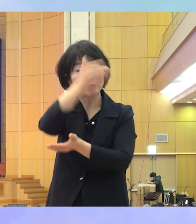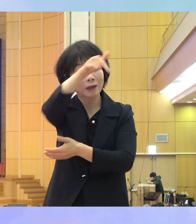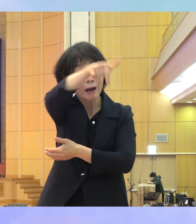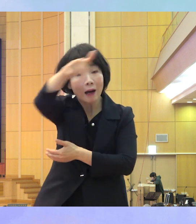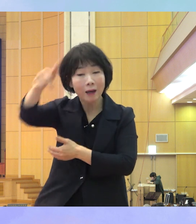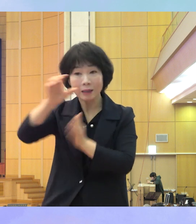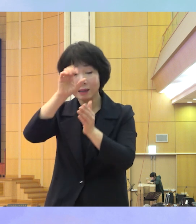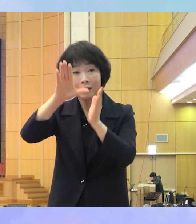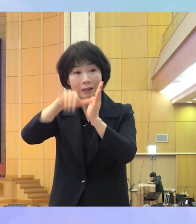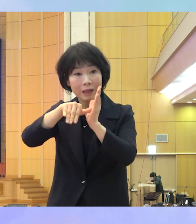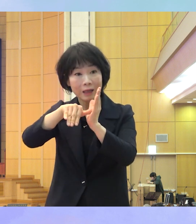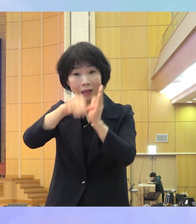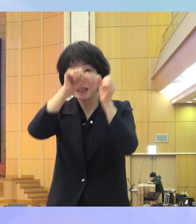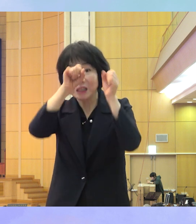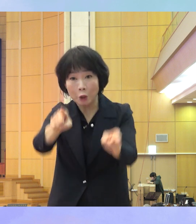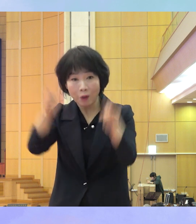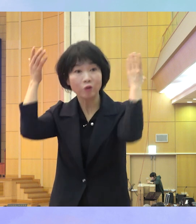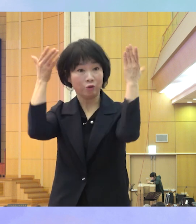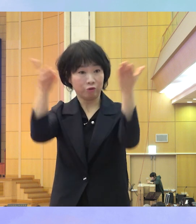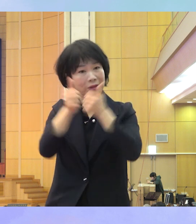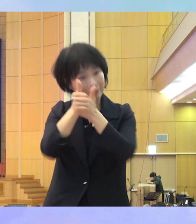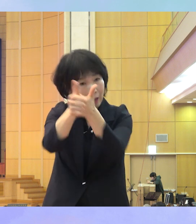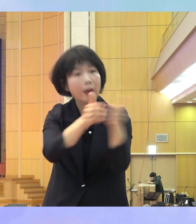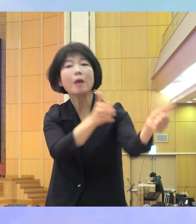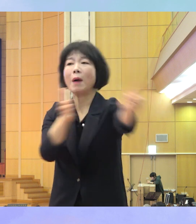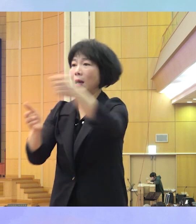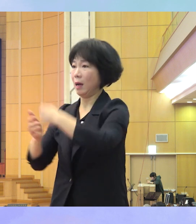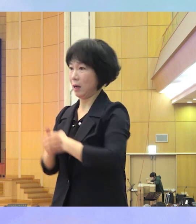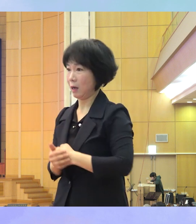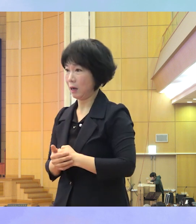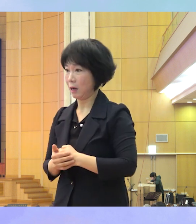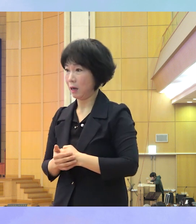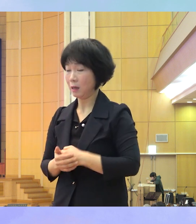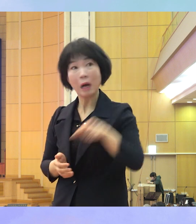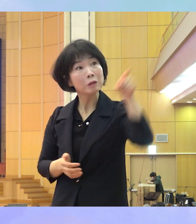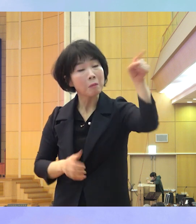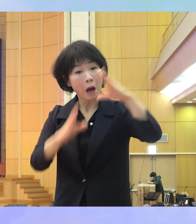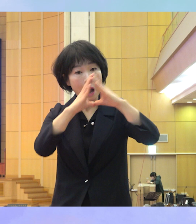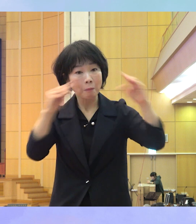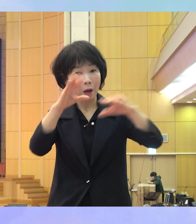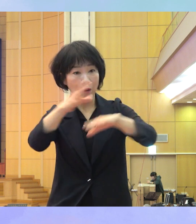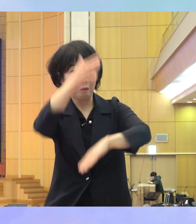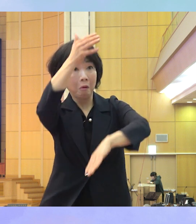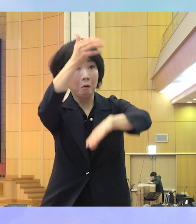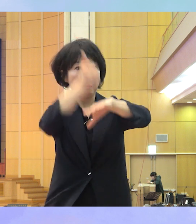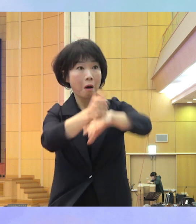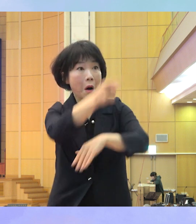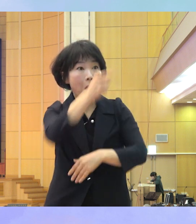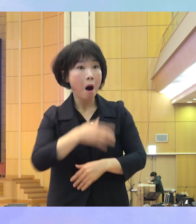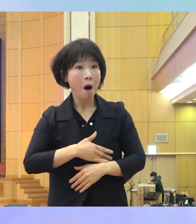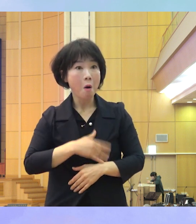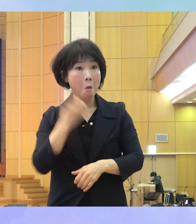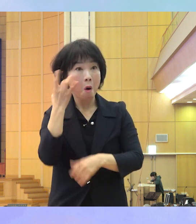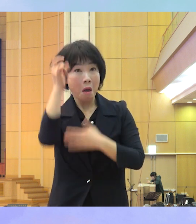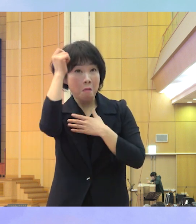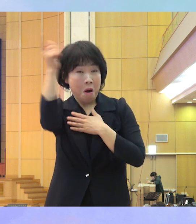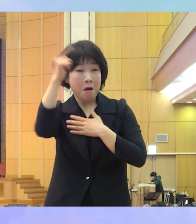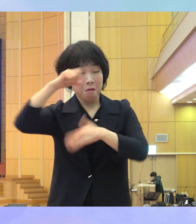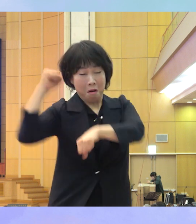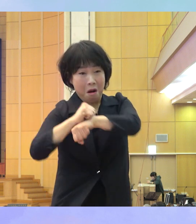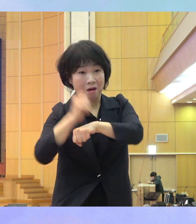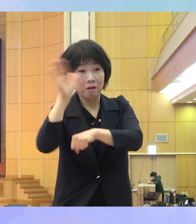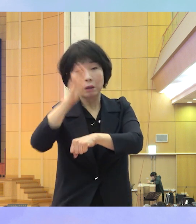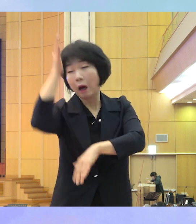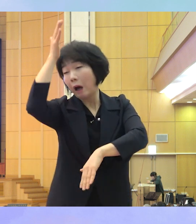따라 기회에 따라 역사하시는 하나님입니다. 그러니까 바로왕 같은 그런 사람도 위대한 왕인데도 망하게 된